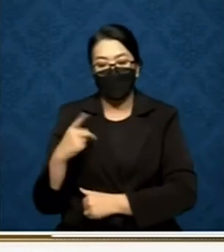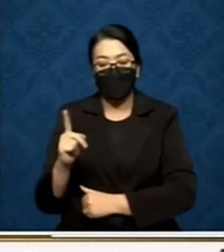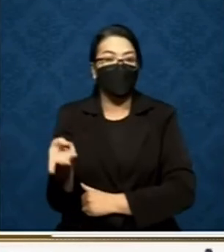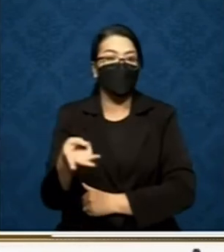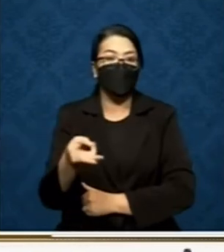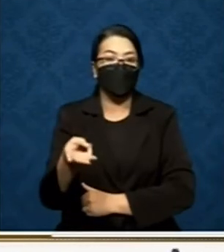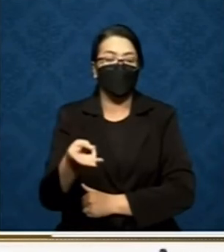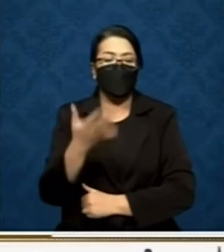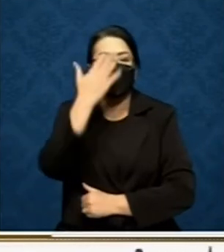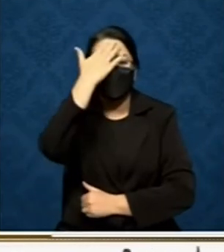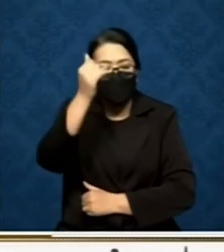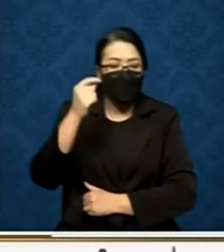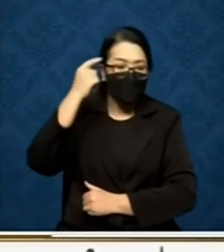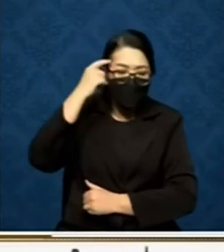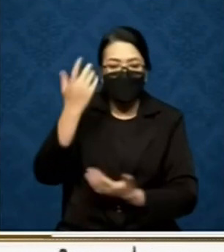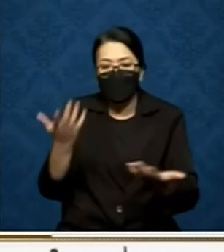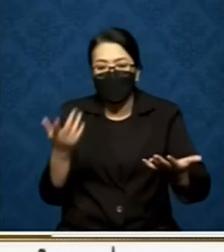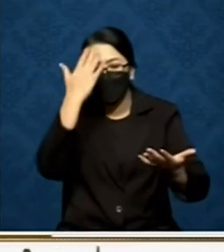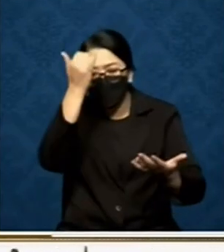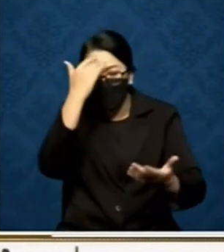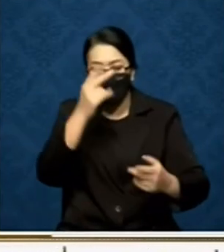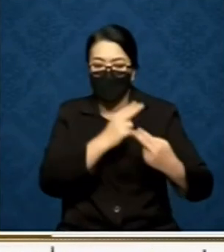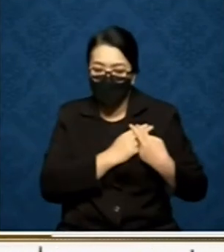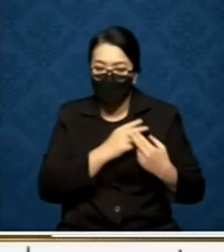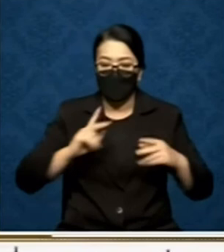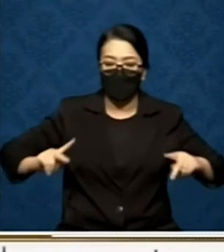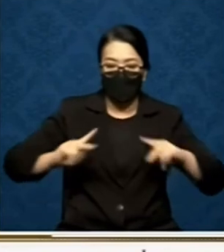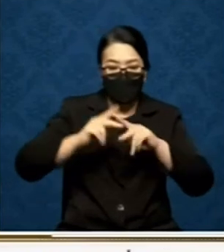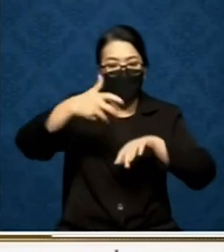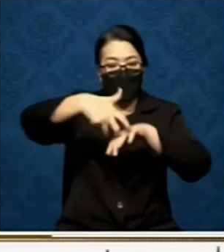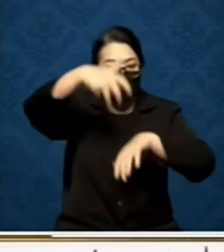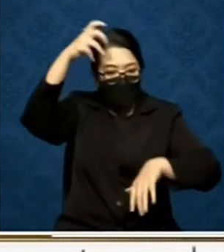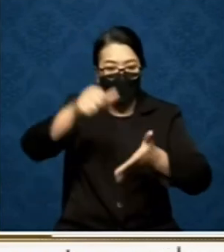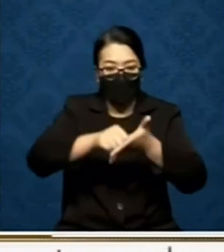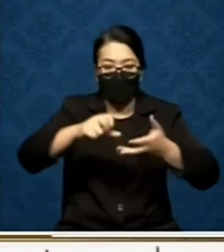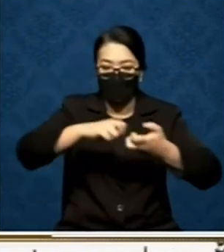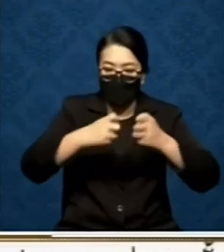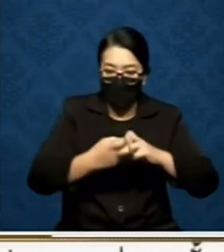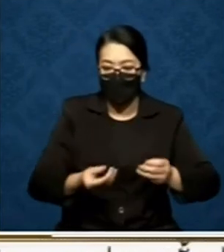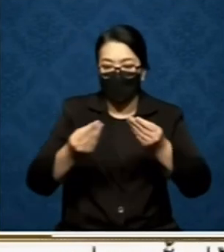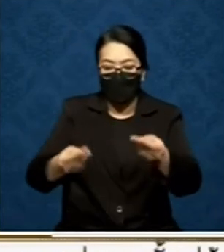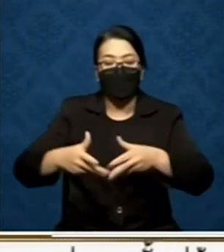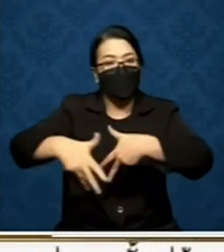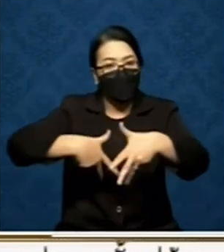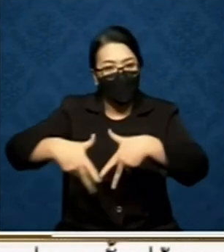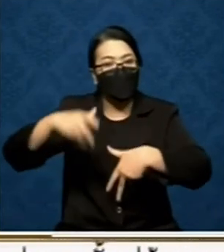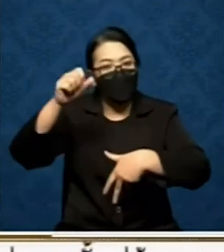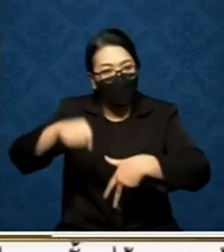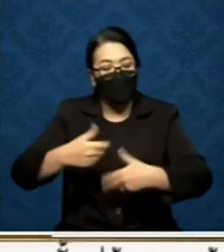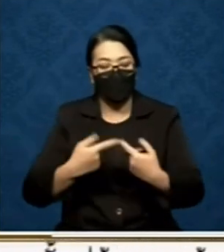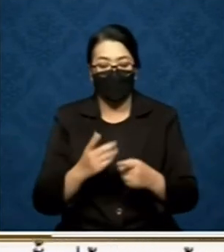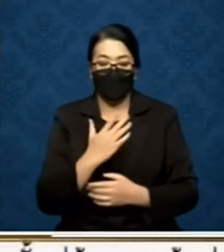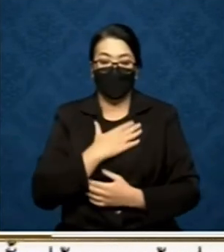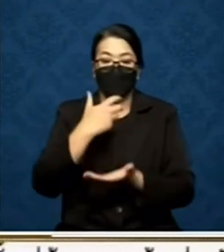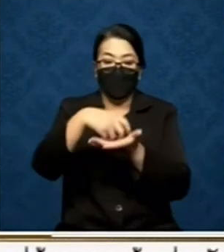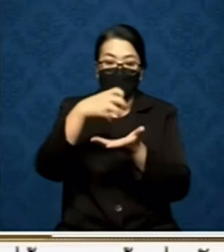ทำไมถึงคิดอย่างนั้นล่ะในเมื่อภารกิจของกระทรวงหมาดไทยจะต้องดูแลแก้ไขปัญหาความเดือดร้อนให้กับเราไปจนสิ่งที่ผมจะนำ